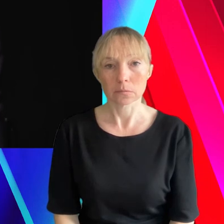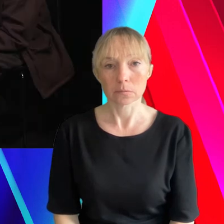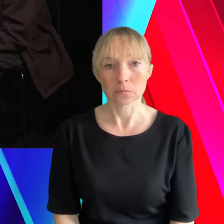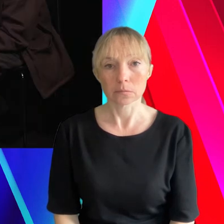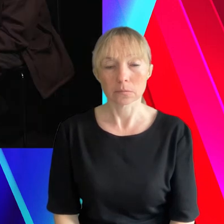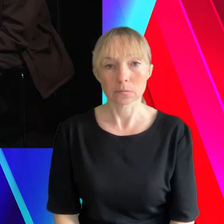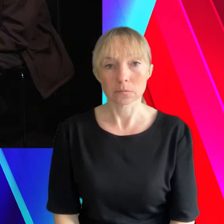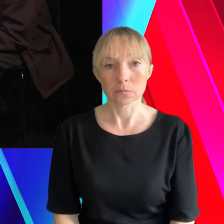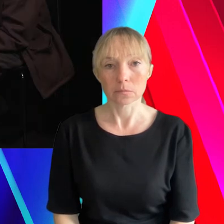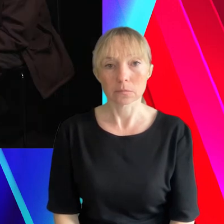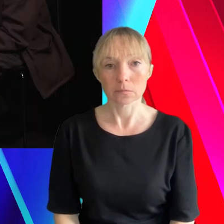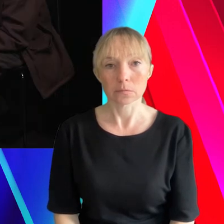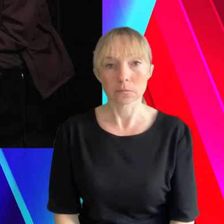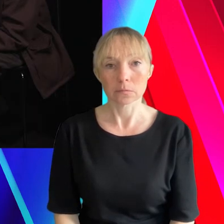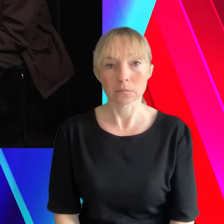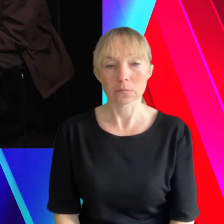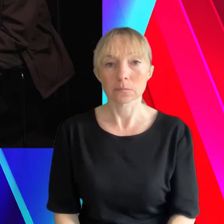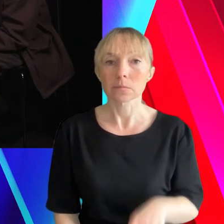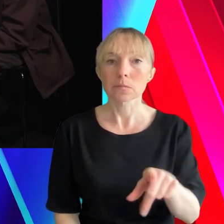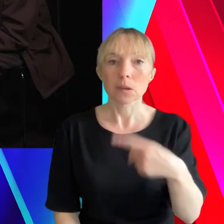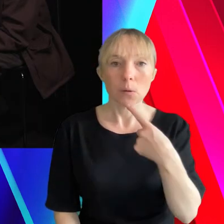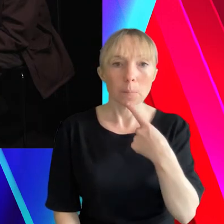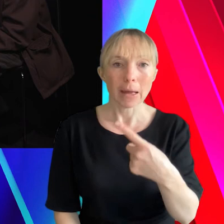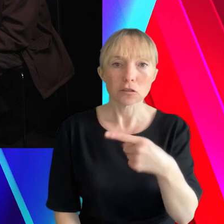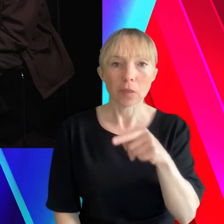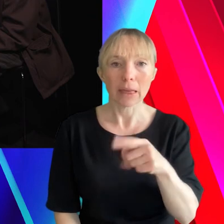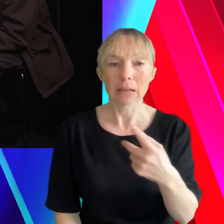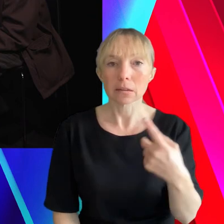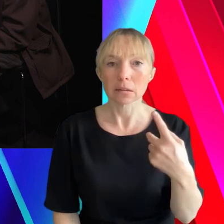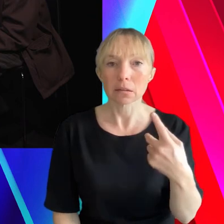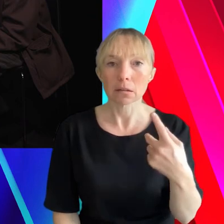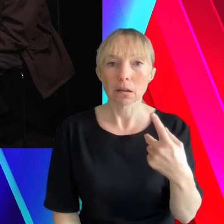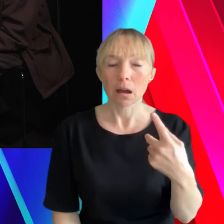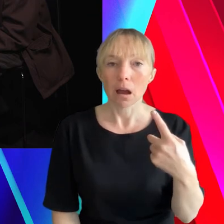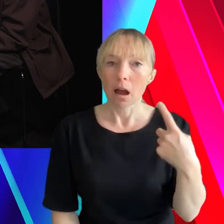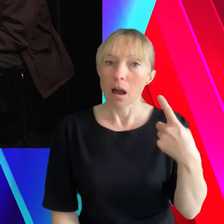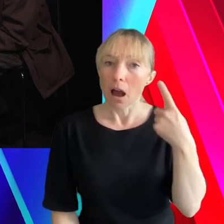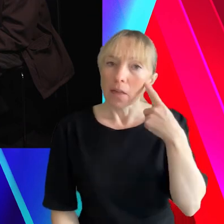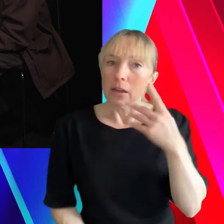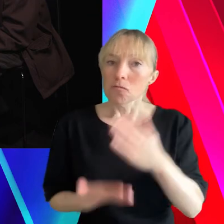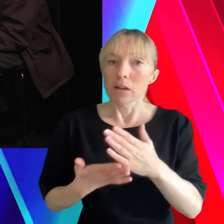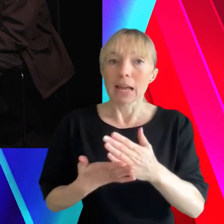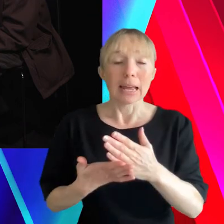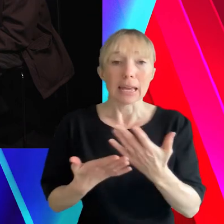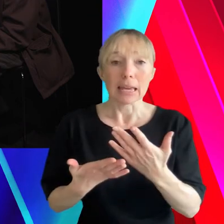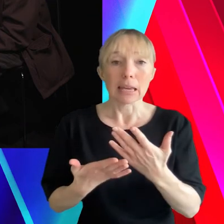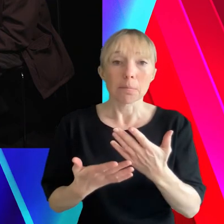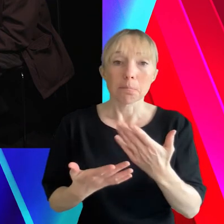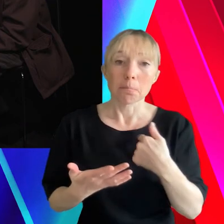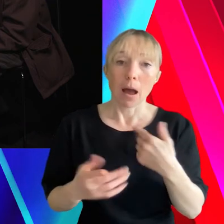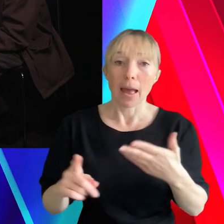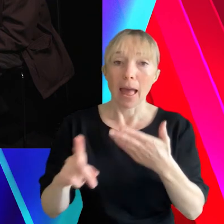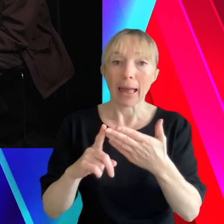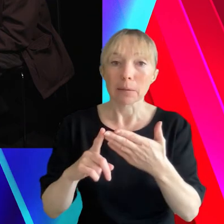تماشاگر. And so as you're mentioning this, I think my only intention, what I try to do on these